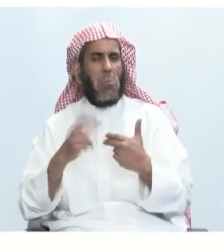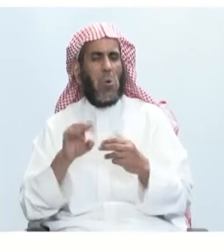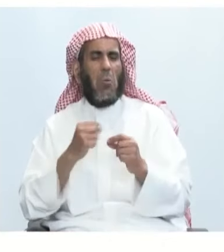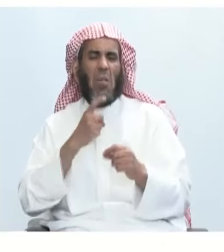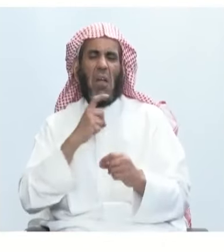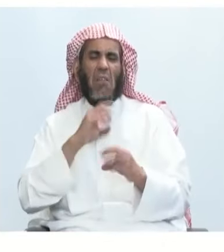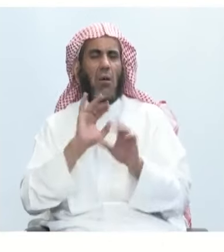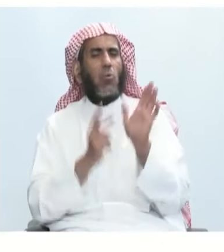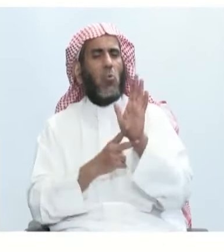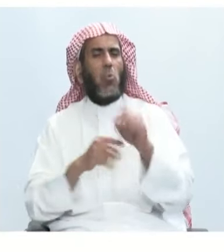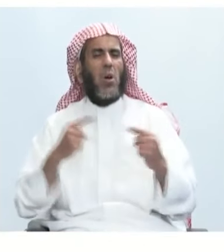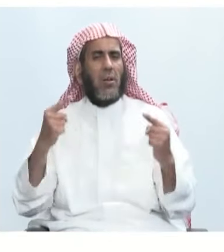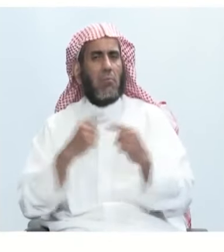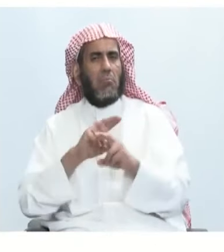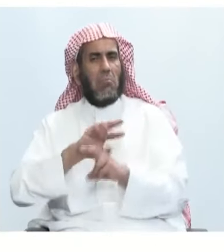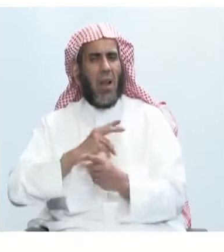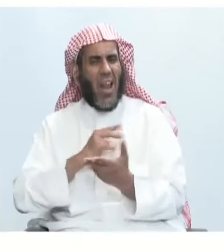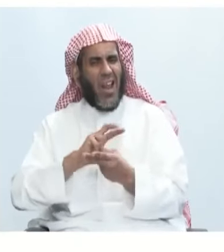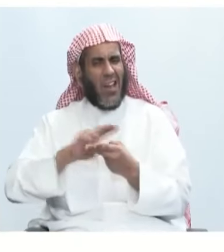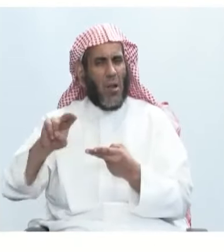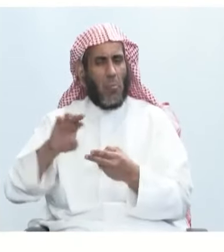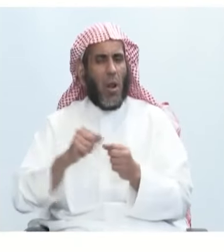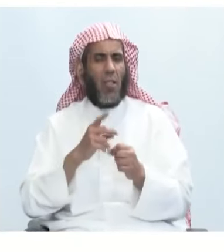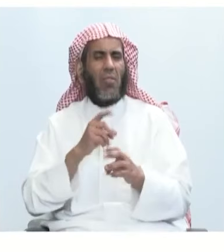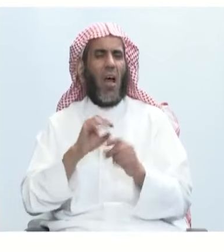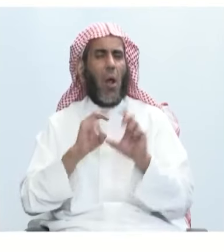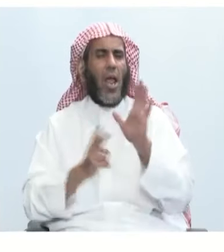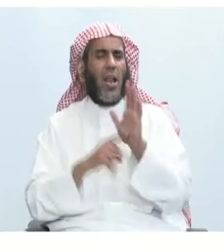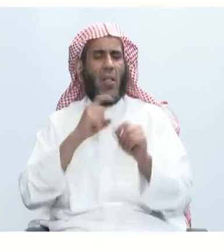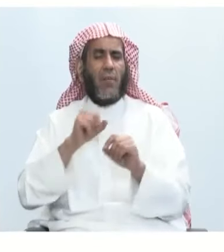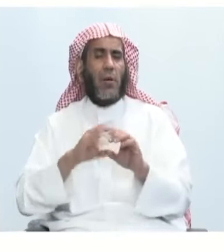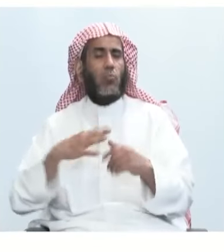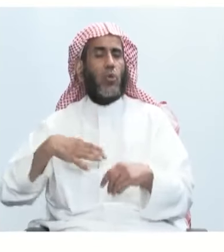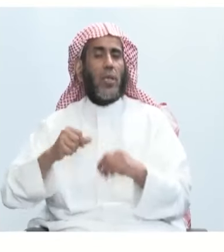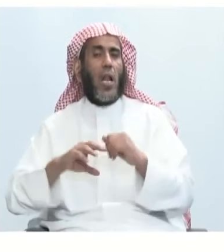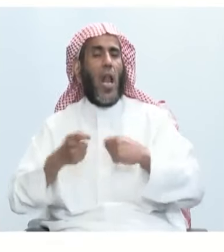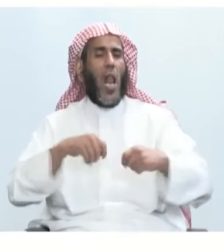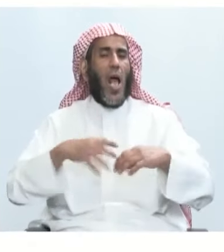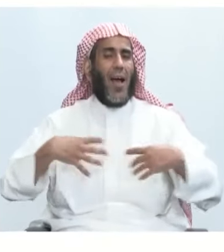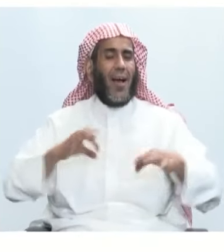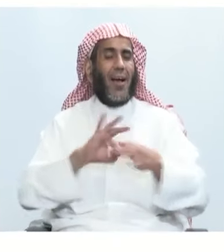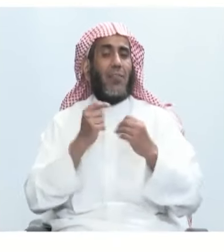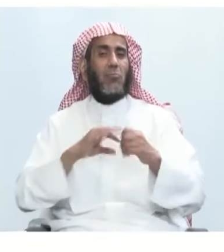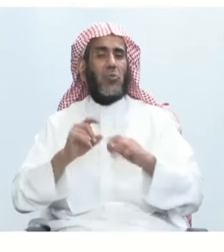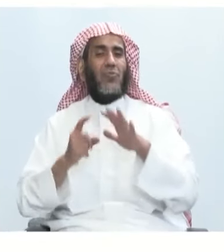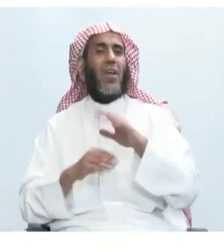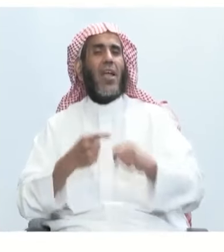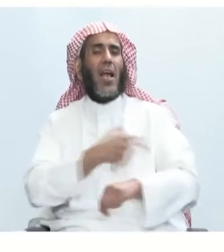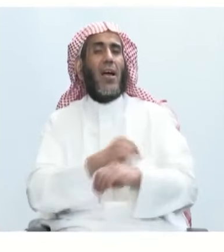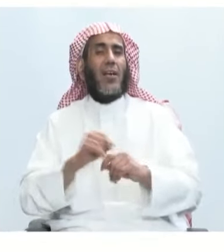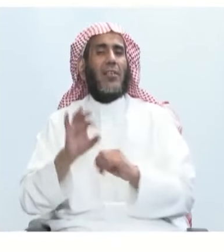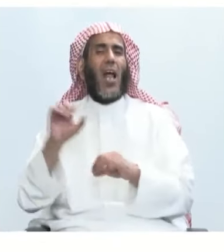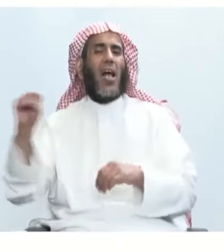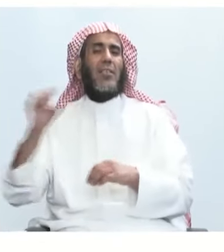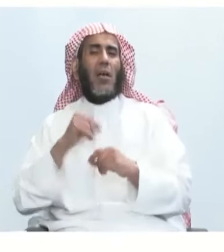ضعيفه ونقض البراهين الضعيفه هنا انت مدير العلاقات في احدى المستشفيات الاهليه لقد رايت ان تلقي محاضره ماذا